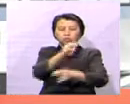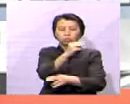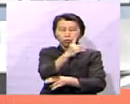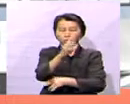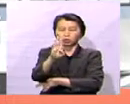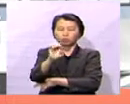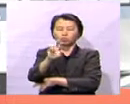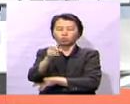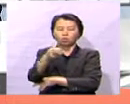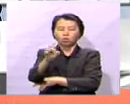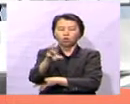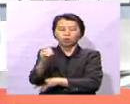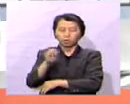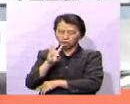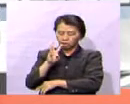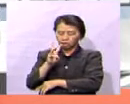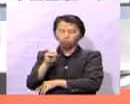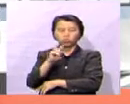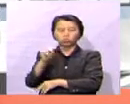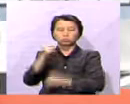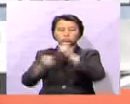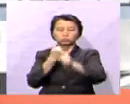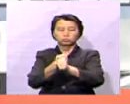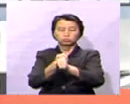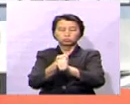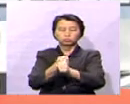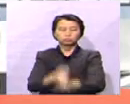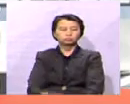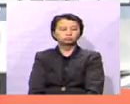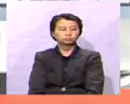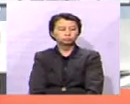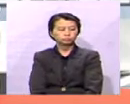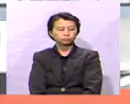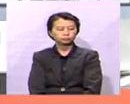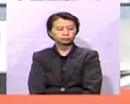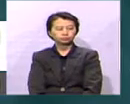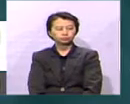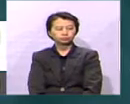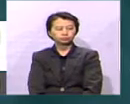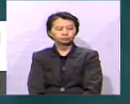Borhan, 62 tahun, dari Taman Kuala Permai, Kuala Linggi Baru.